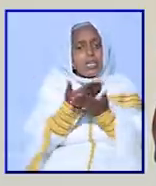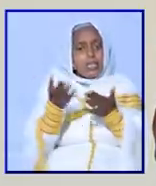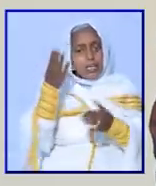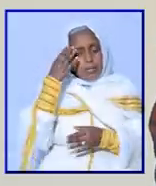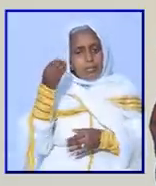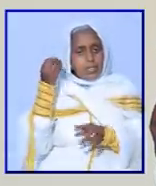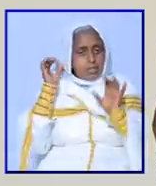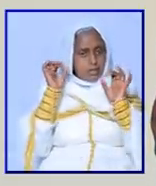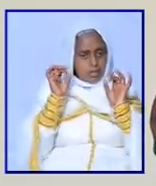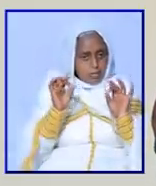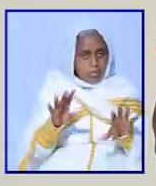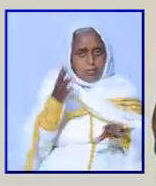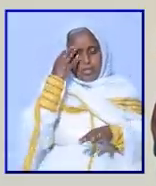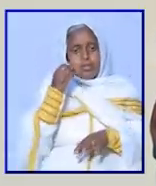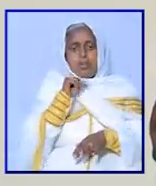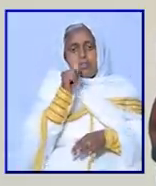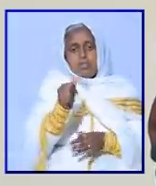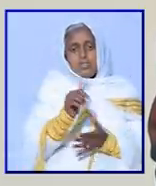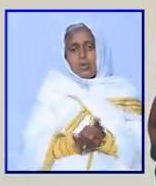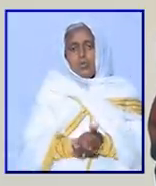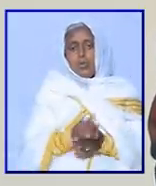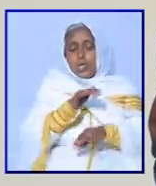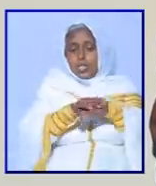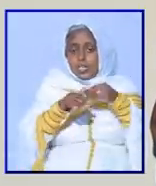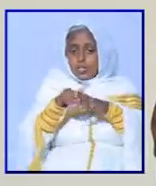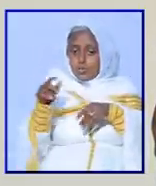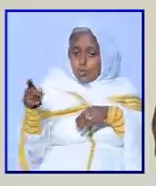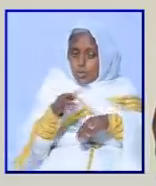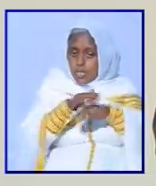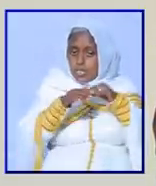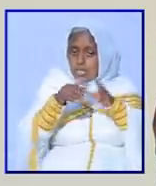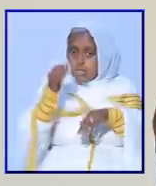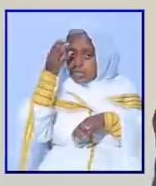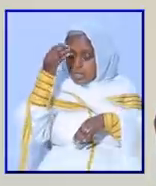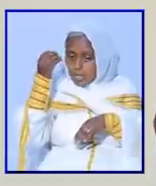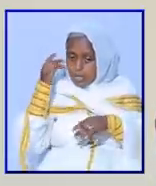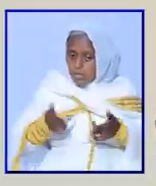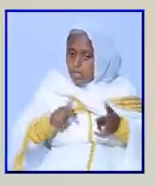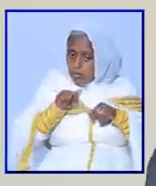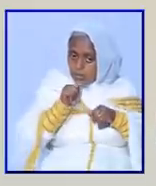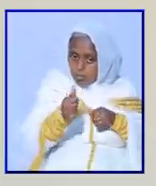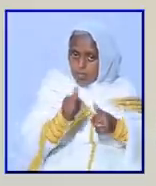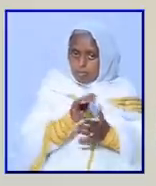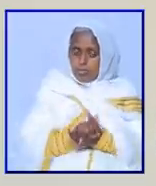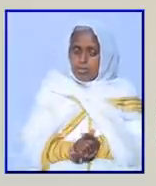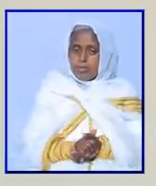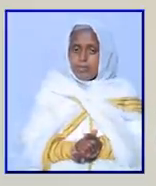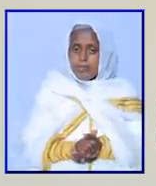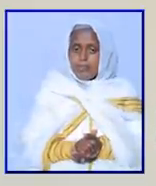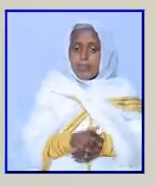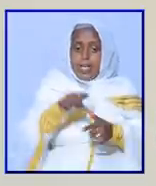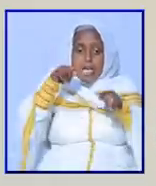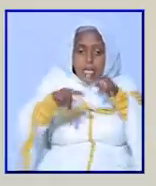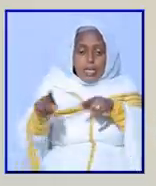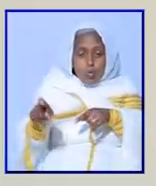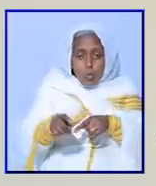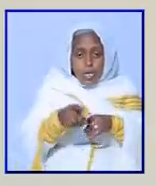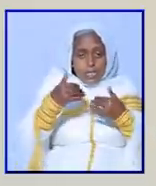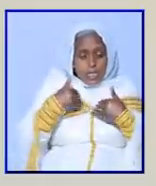ስንላላካት ይሄንን ትልቅ ነገር እንዳንረሳው እንዳንረሳው እጅ ሆነ እጅህን ይረሳህ እንዳትኖር